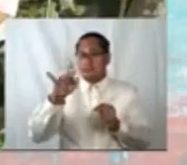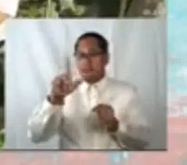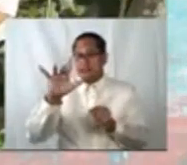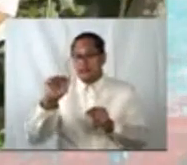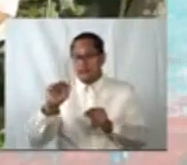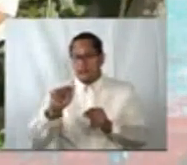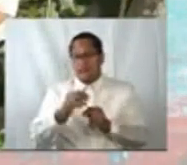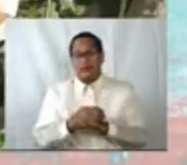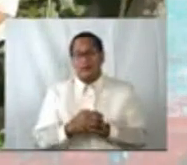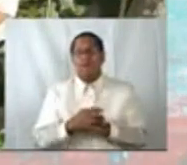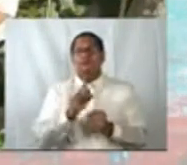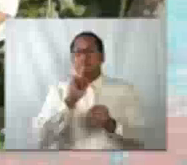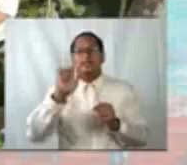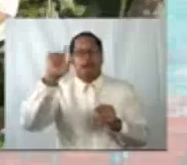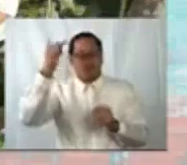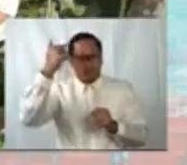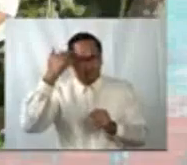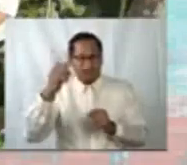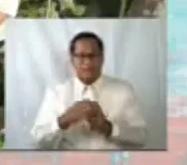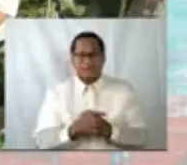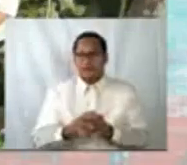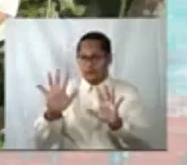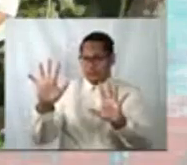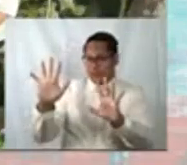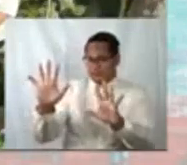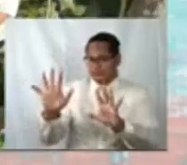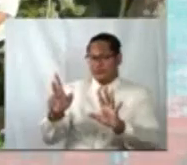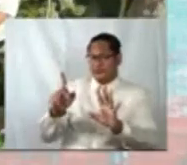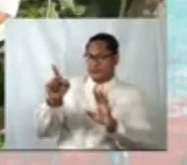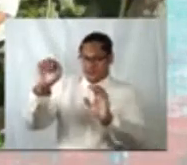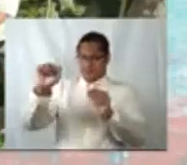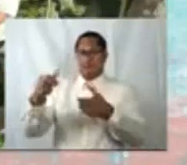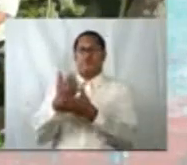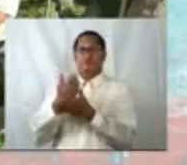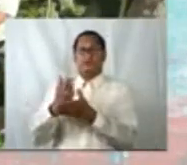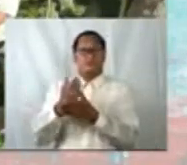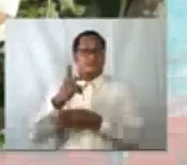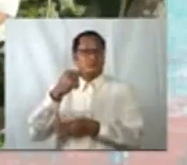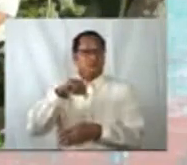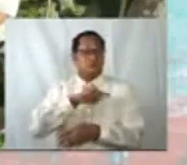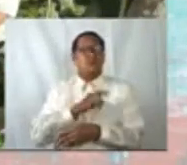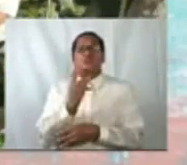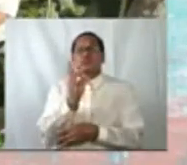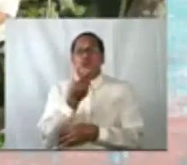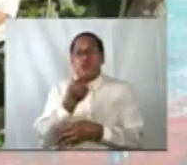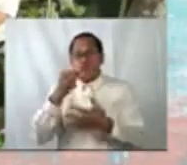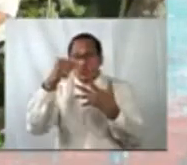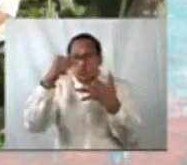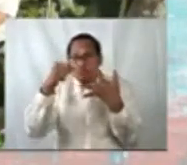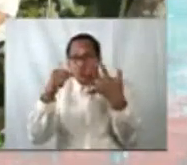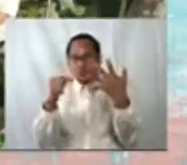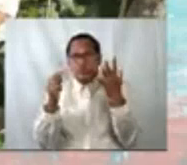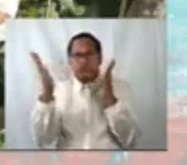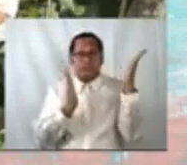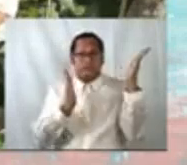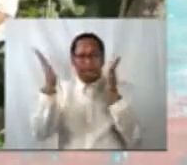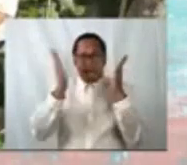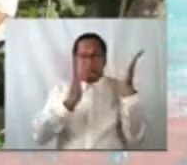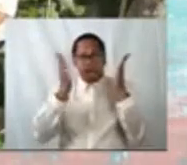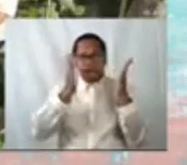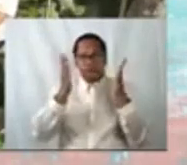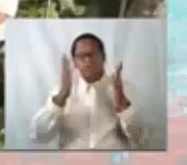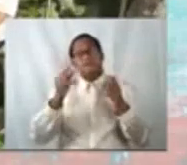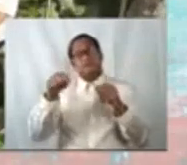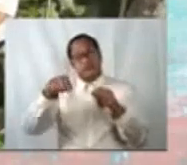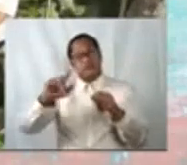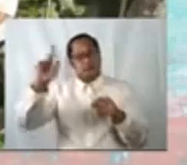siyang pamahalaan. Professor Chow, can you share with us sino-sino po yung nagsilbi doon sa gabinete?